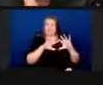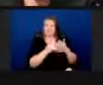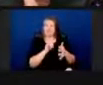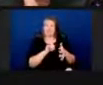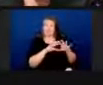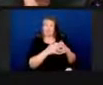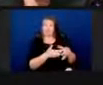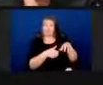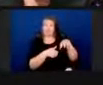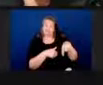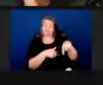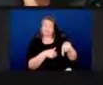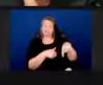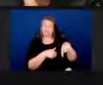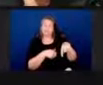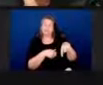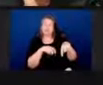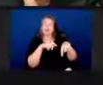للدفعة